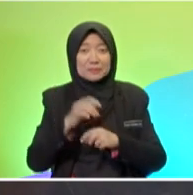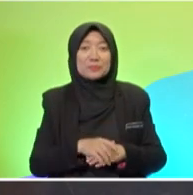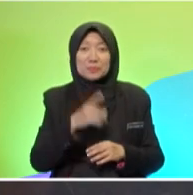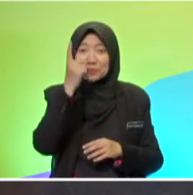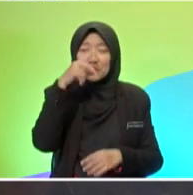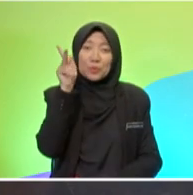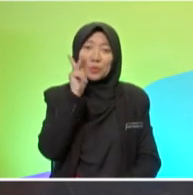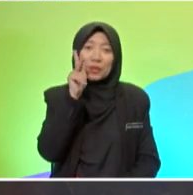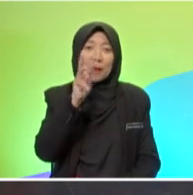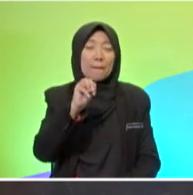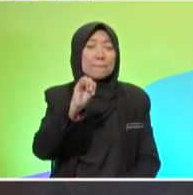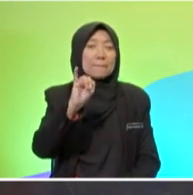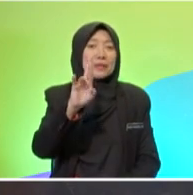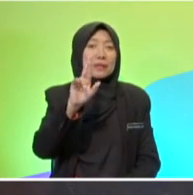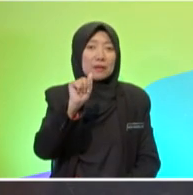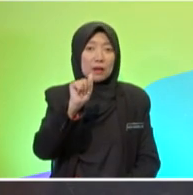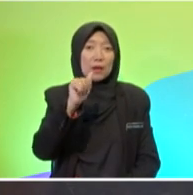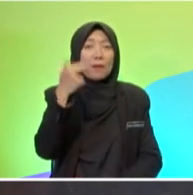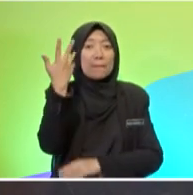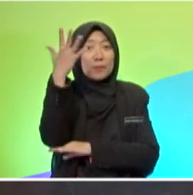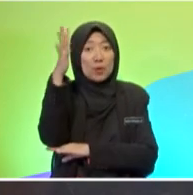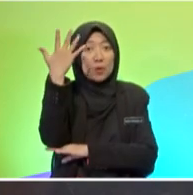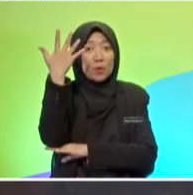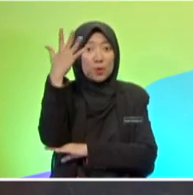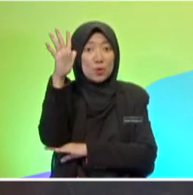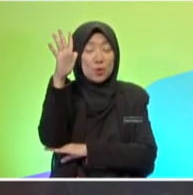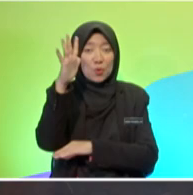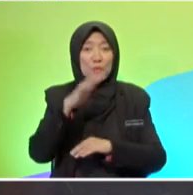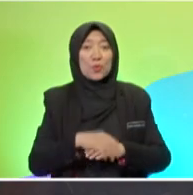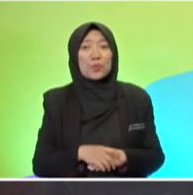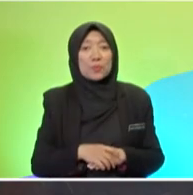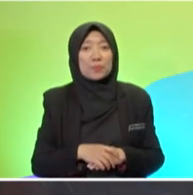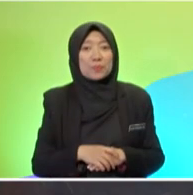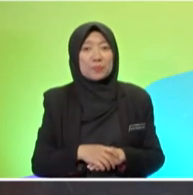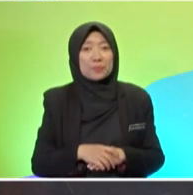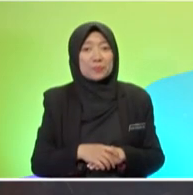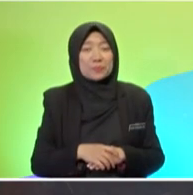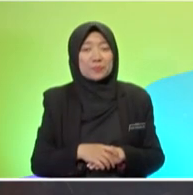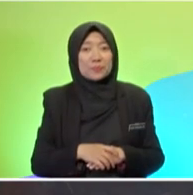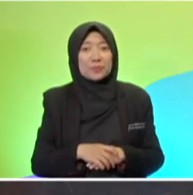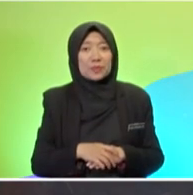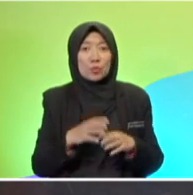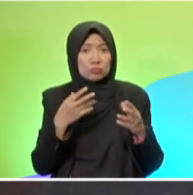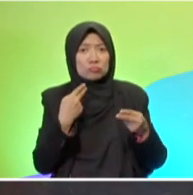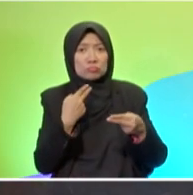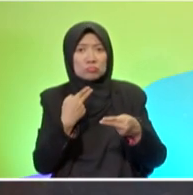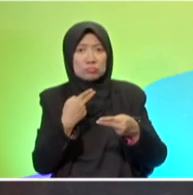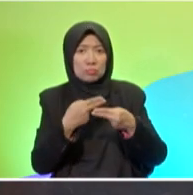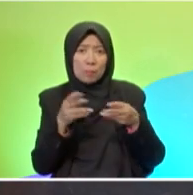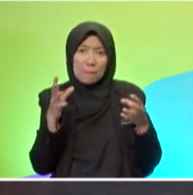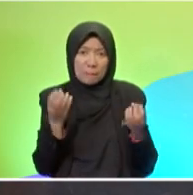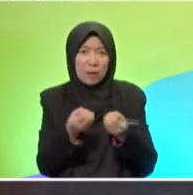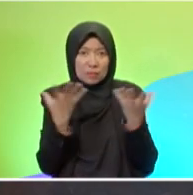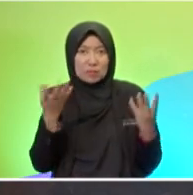Mira. Pokok ganjaran. Wow. Pokok ganjaran kak Mira dah macam dah makin banyak